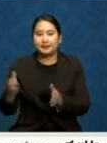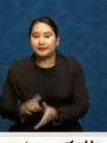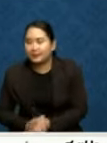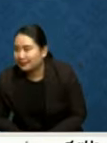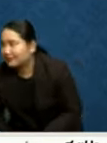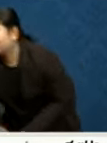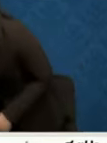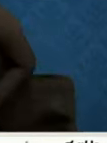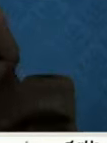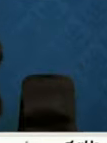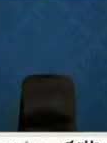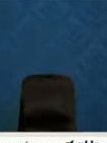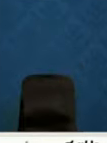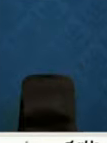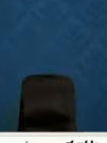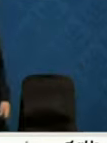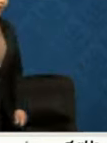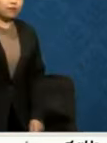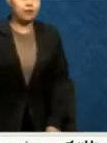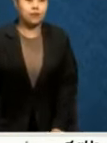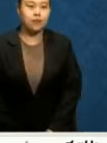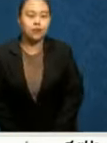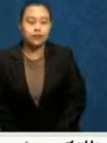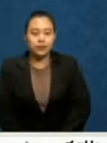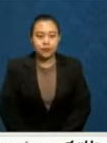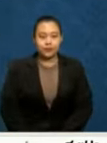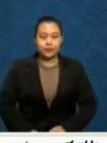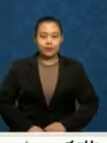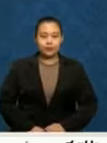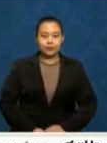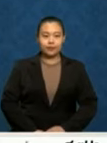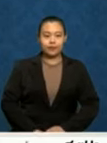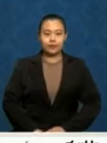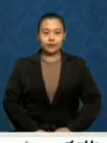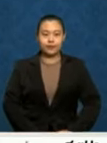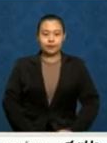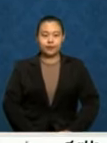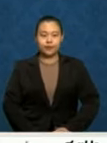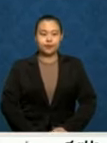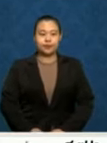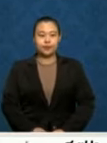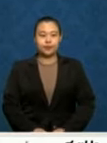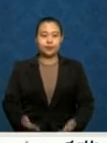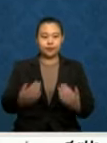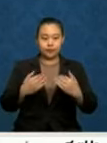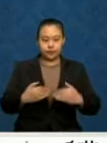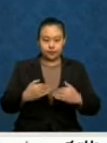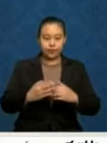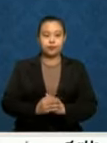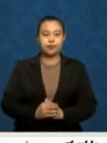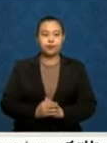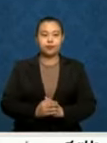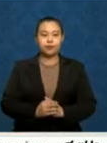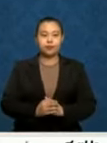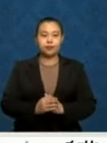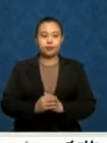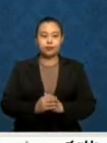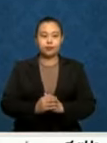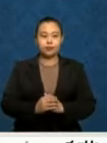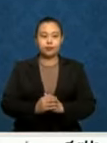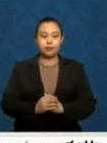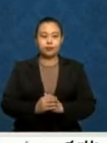จะถึงนะครับในส่วนคำถามของท่านพันธินนะครับในส่วนของการที่จะนำเงิน